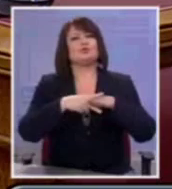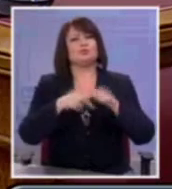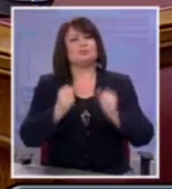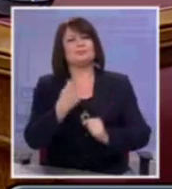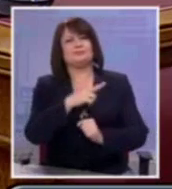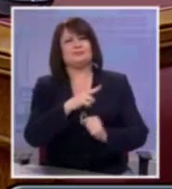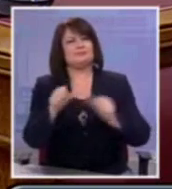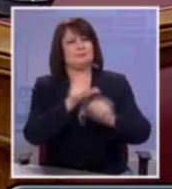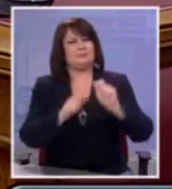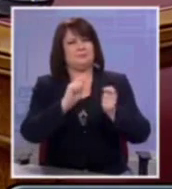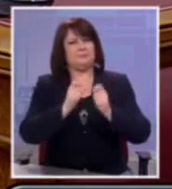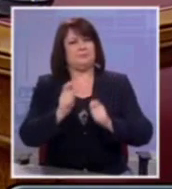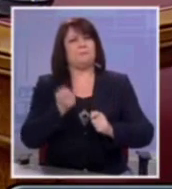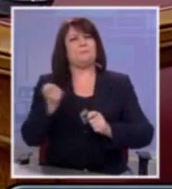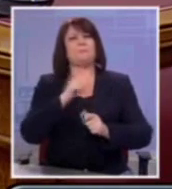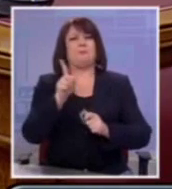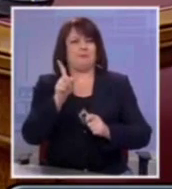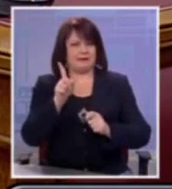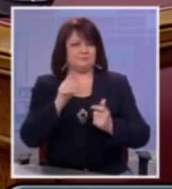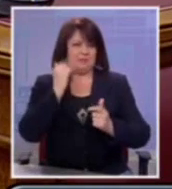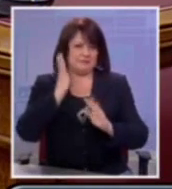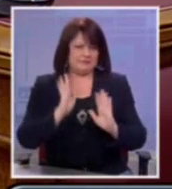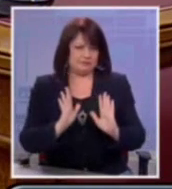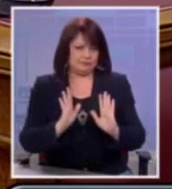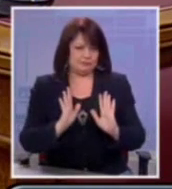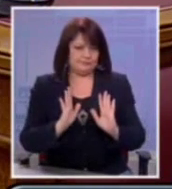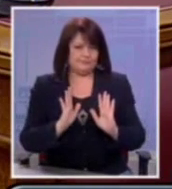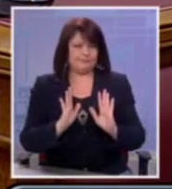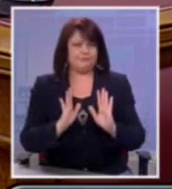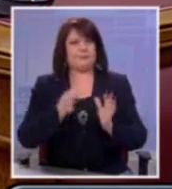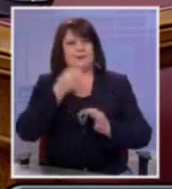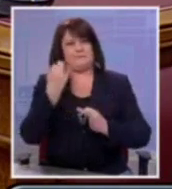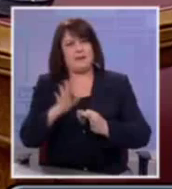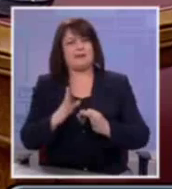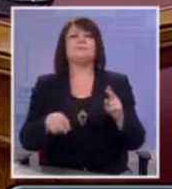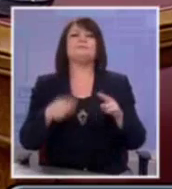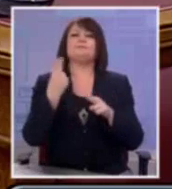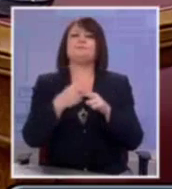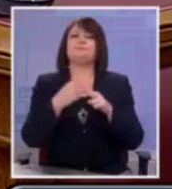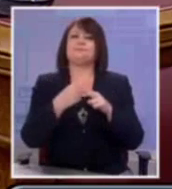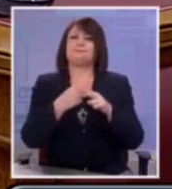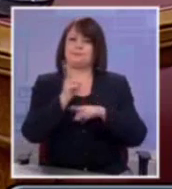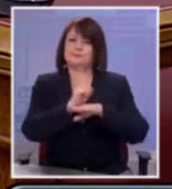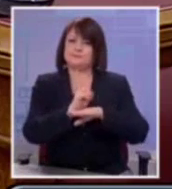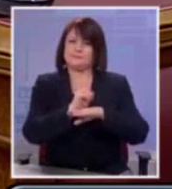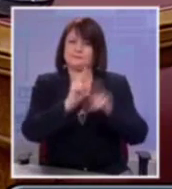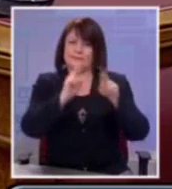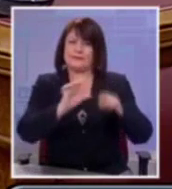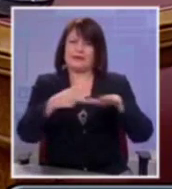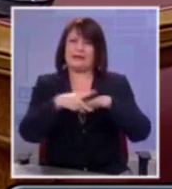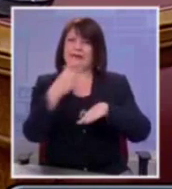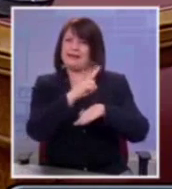θέμα της αναδιάρθρωσης, πέρα από τα όσα σας ανέφερα, από τα επίσημα δημοσιευμένα έγγραφα του Ταμείου, θα ήθελα να